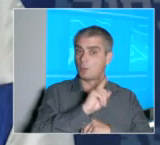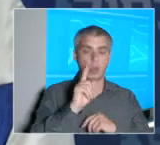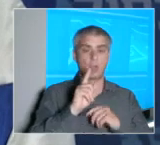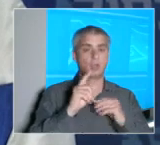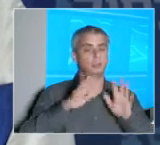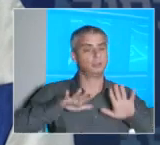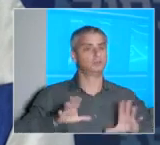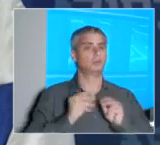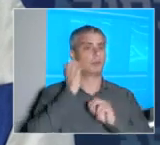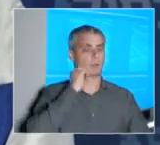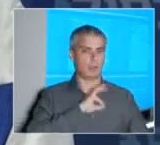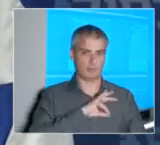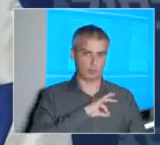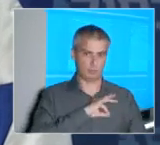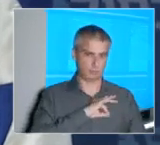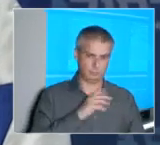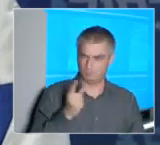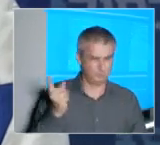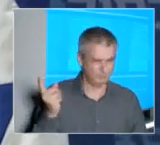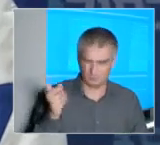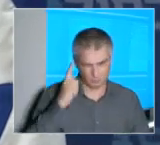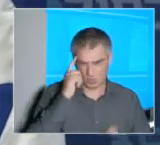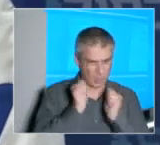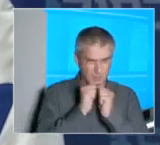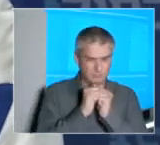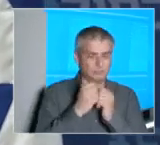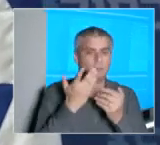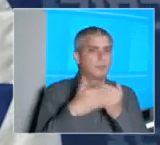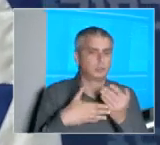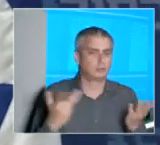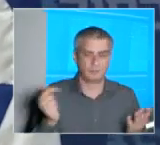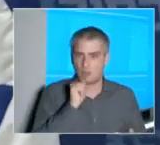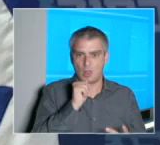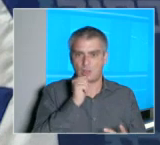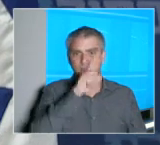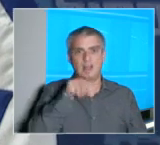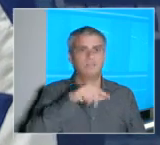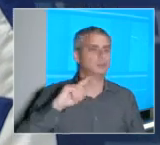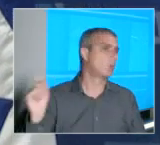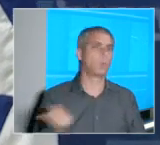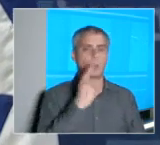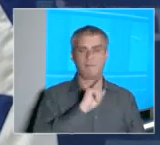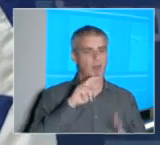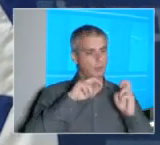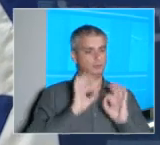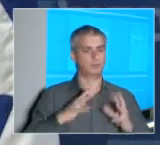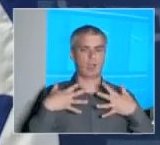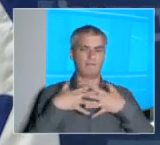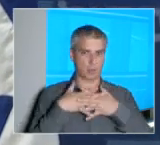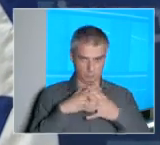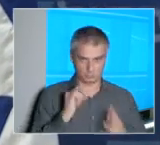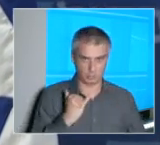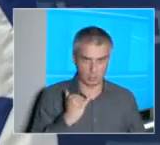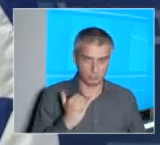יותר עם אביגדור ליברמן. עכשיו, גם הם לא טיפשים. הרי בסוף הם לא רוצים לפסול את כולם ולא לשבת באף קואליציה,